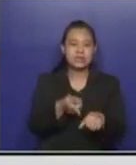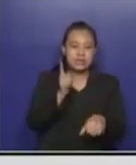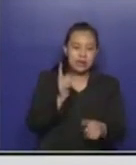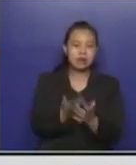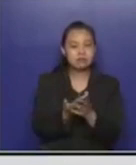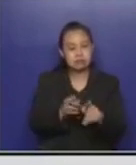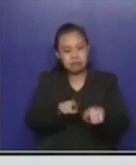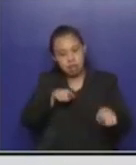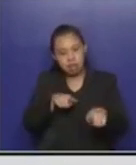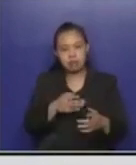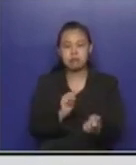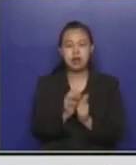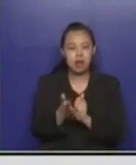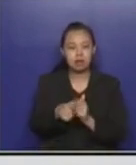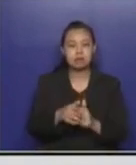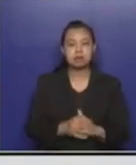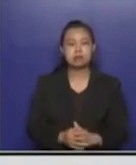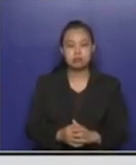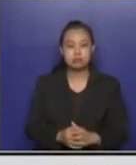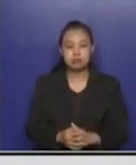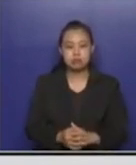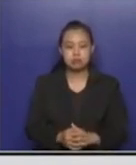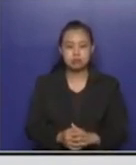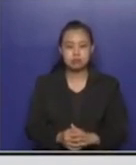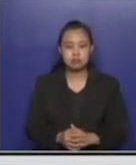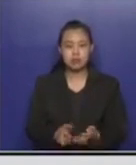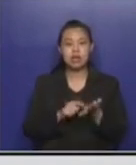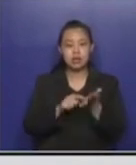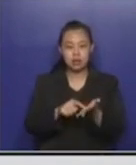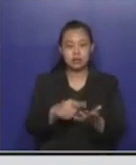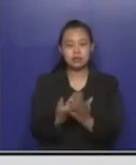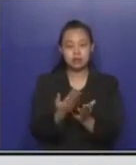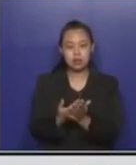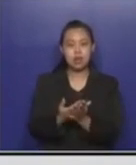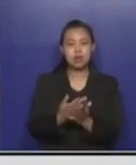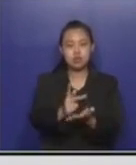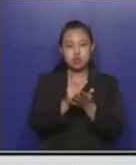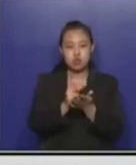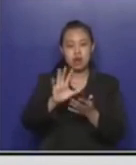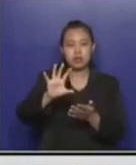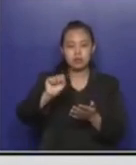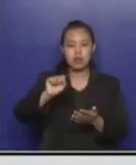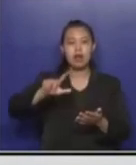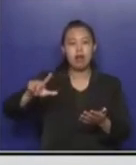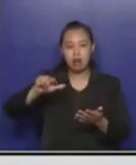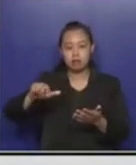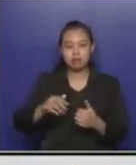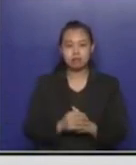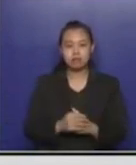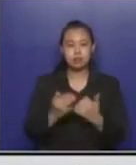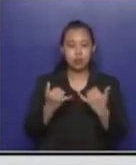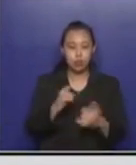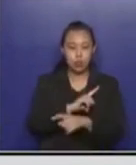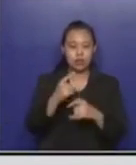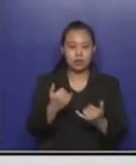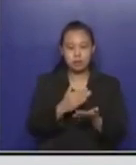ๆนะคะหรืออีกทางนึงที่ฉันอยากเสนอก็คือวงเงินกู้ซอฟท์โลน 500,000 ล้านที่จนถึงวันนี้เพิ่งปล่อยไป